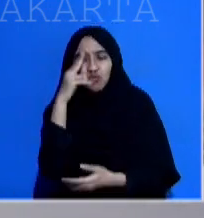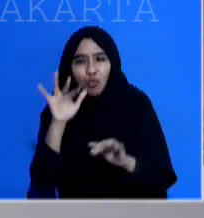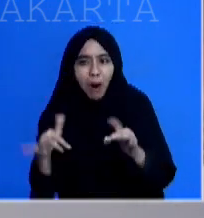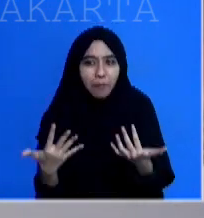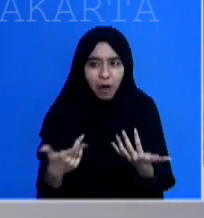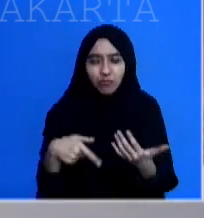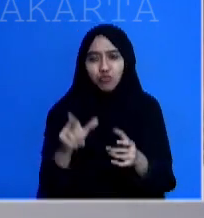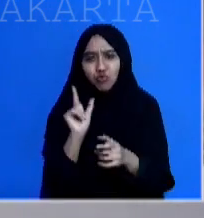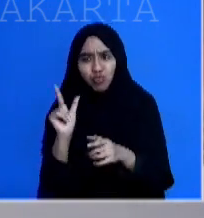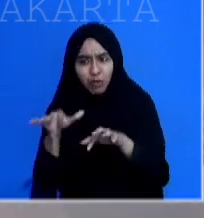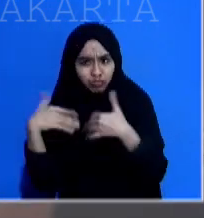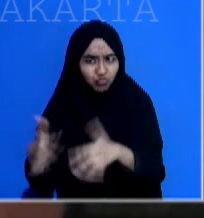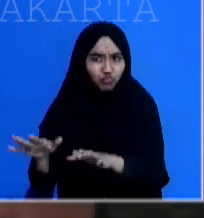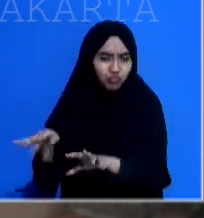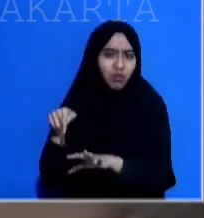melunasi